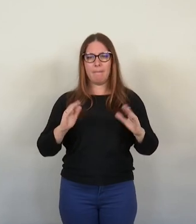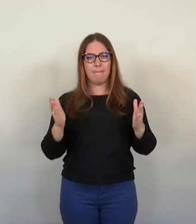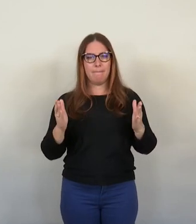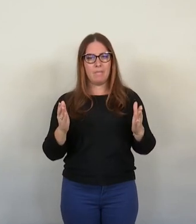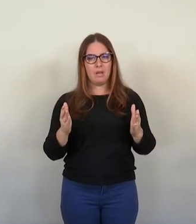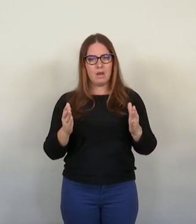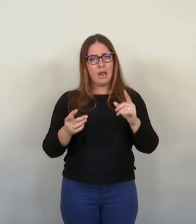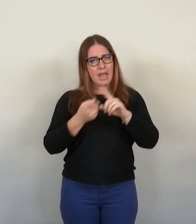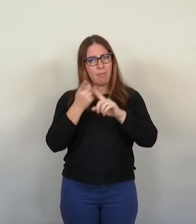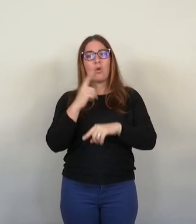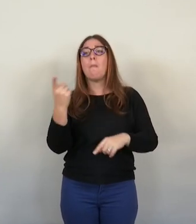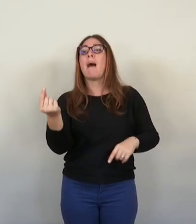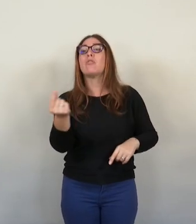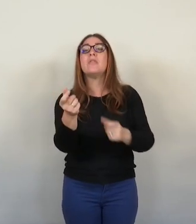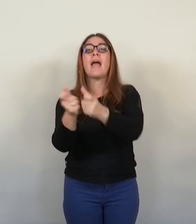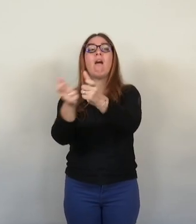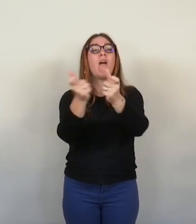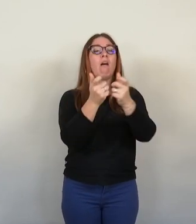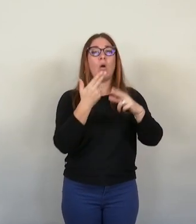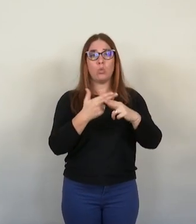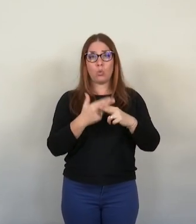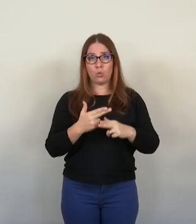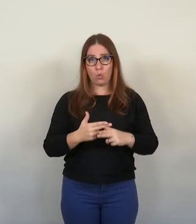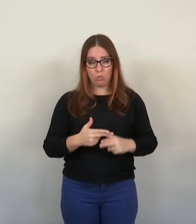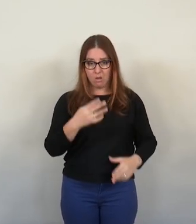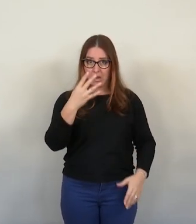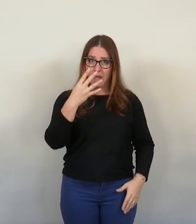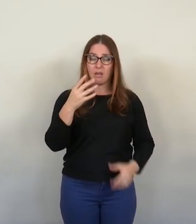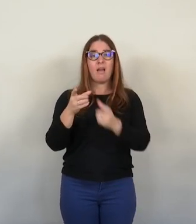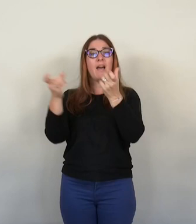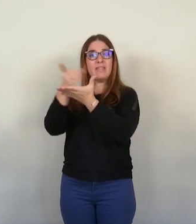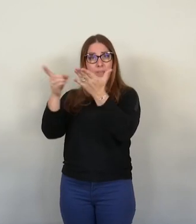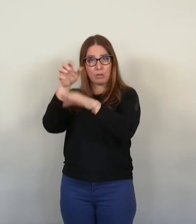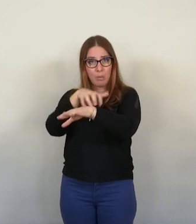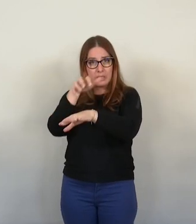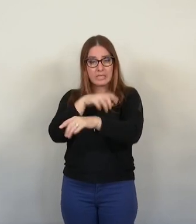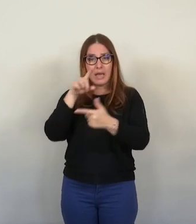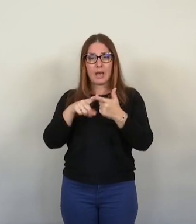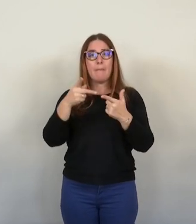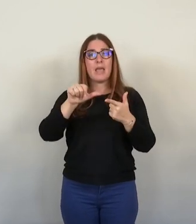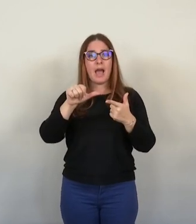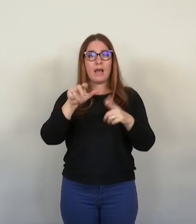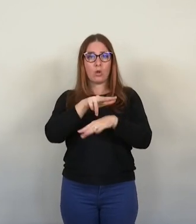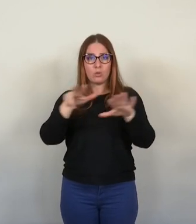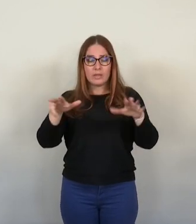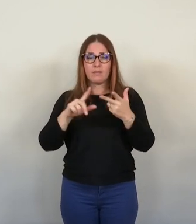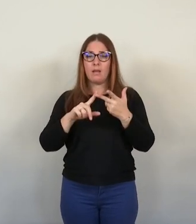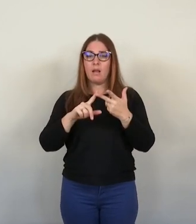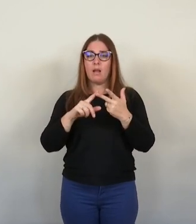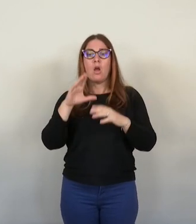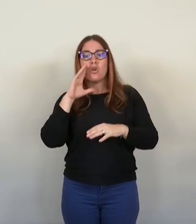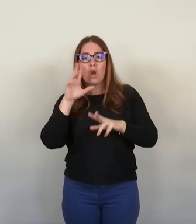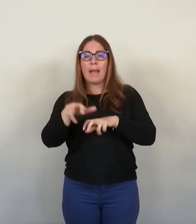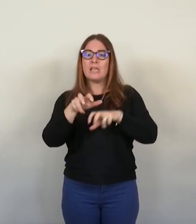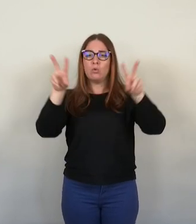encore par les partenaires institutionnels vous n'en avez cité que 4 le département d'izer PA38 la Saffire et la Chambre d'Agriculture de